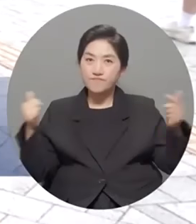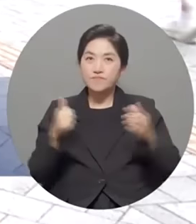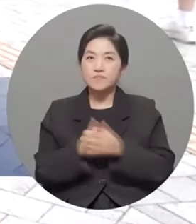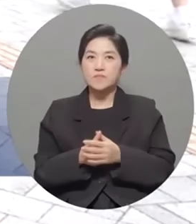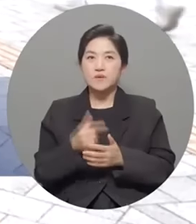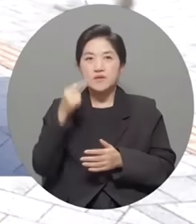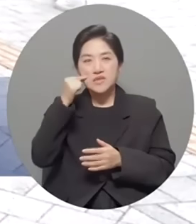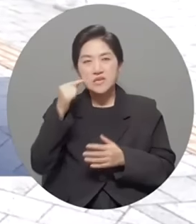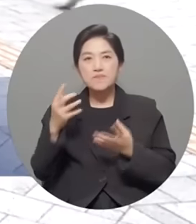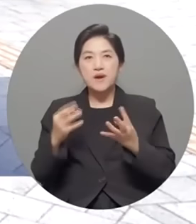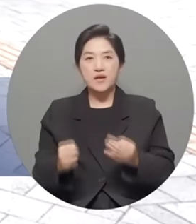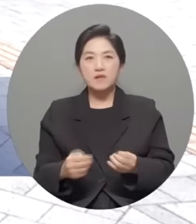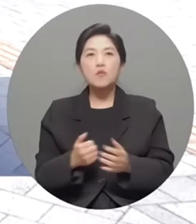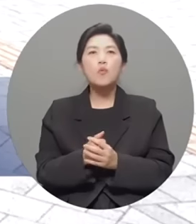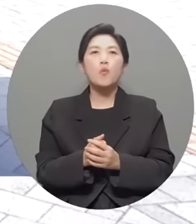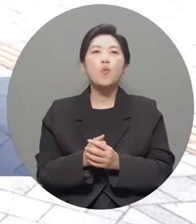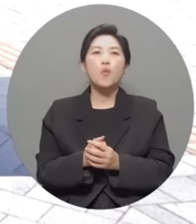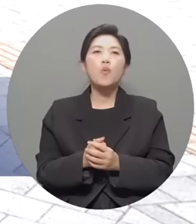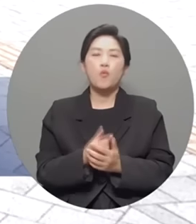많은 편이고요.